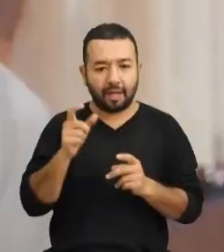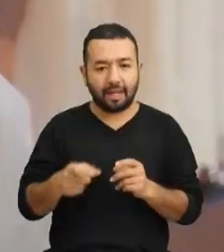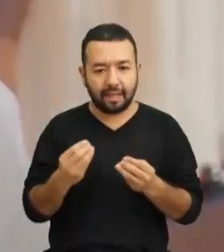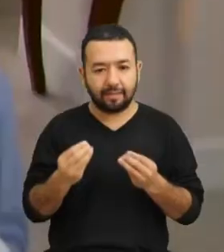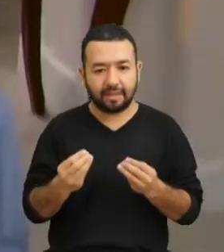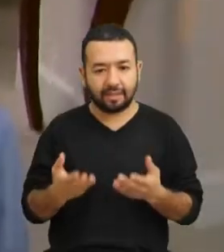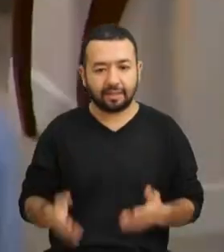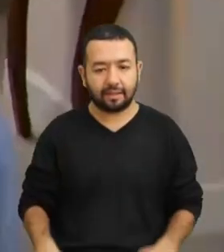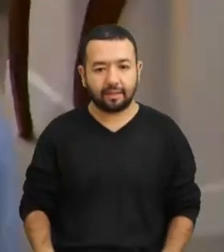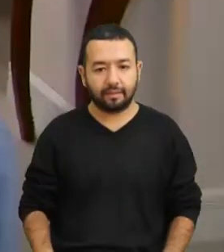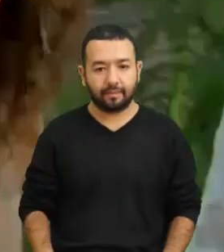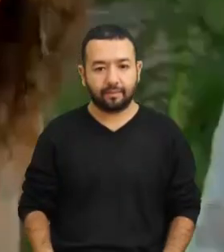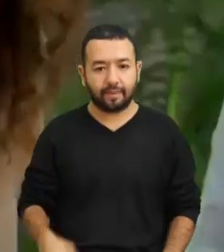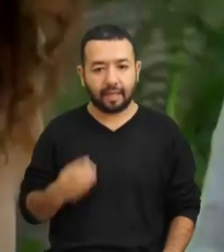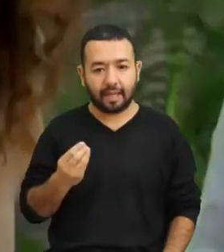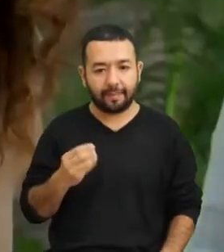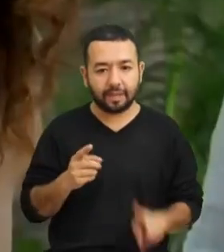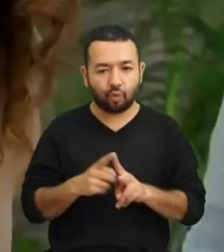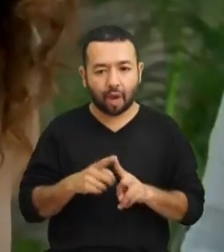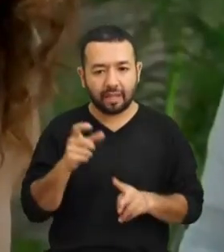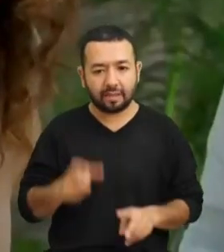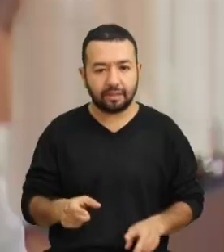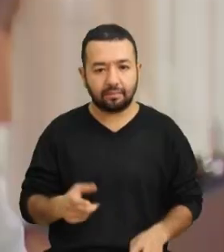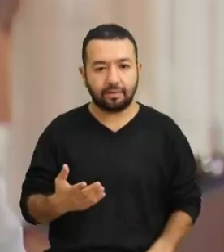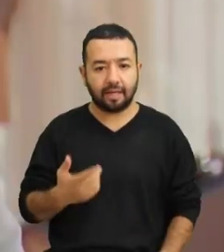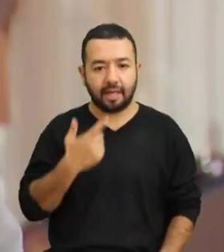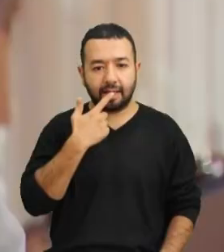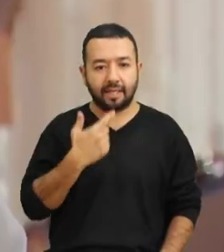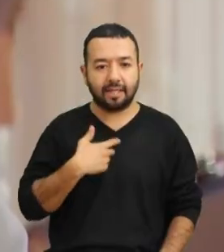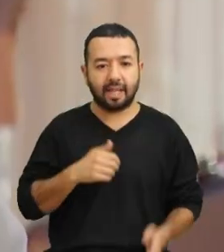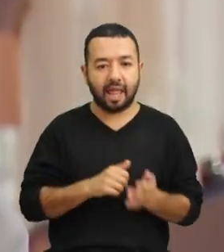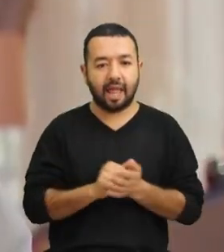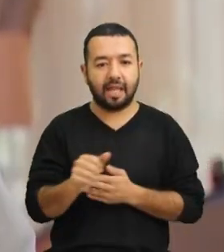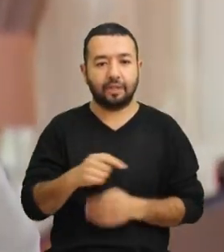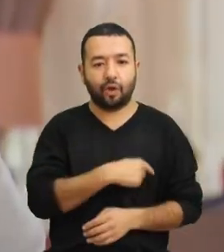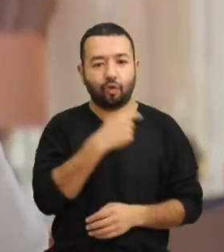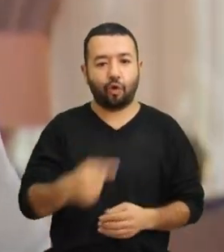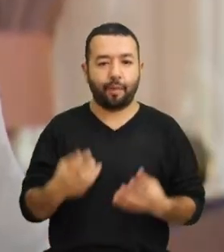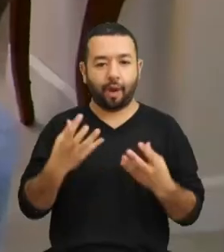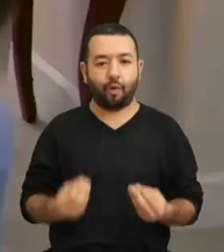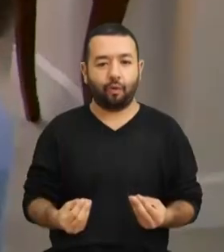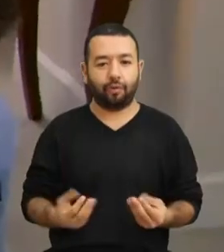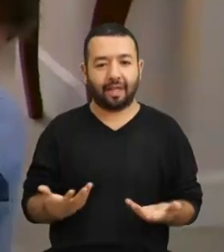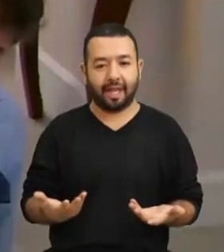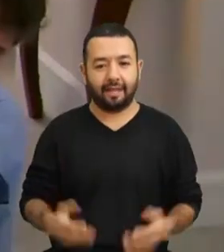misin? İyiyim efendim Nurhancığım. La desenize, her şey normale döndü artık he.